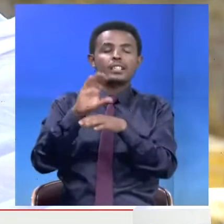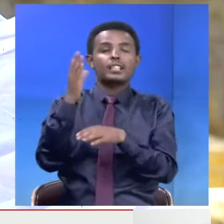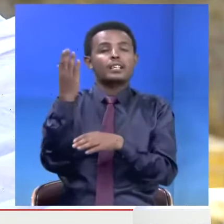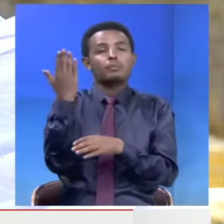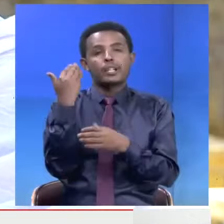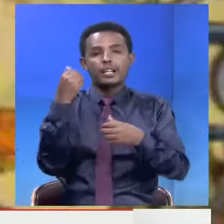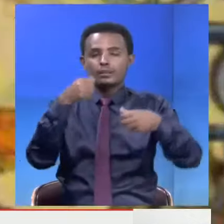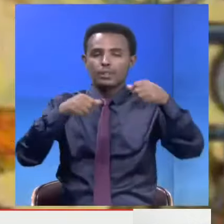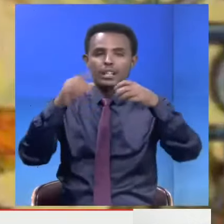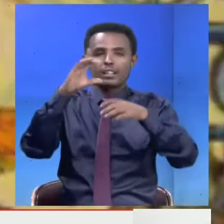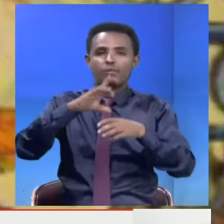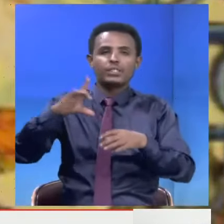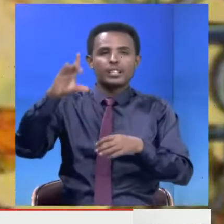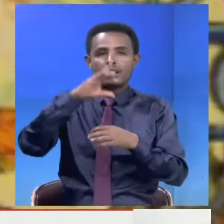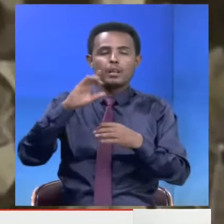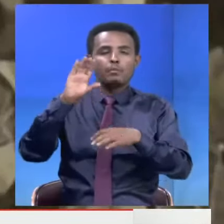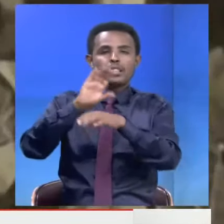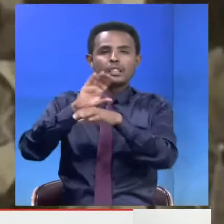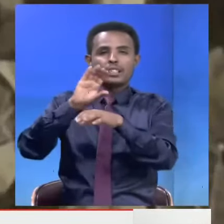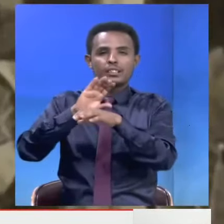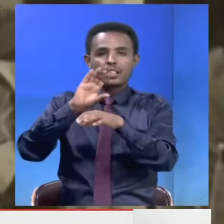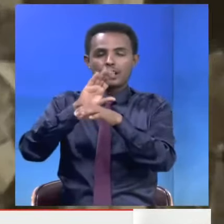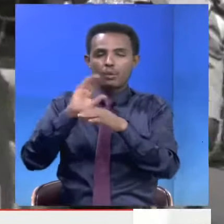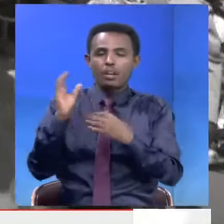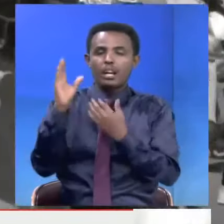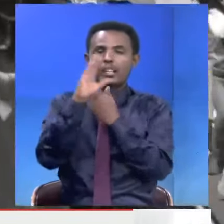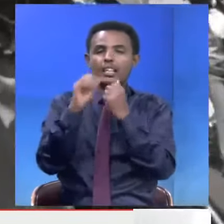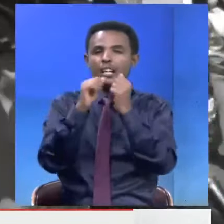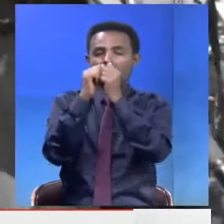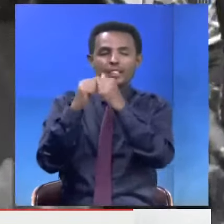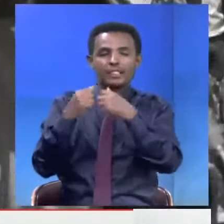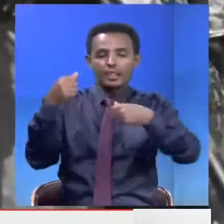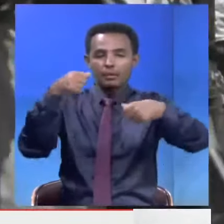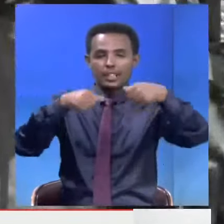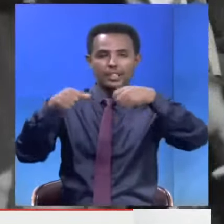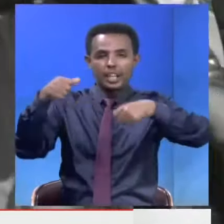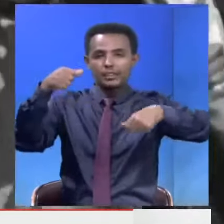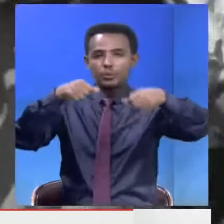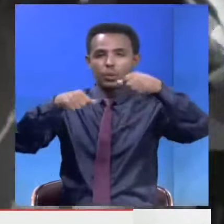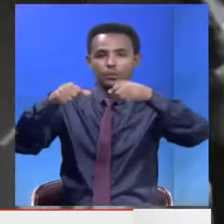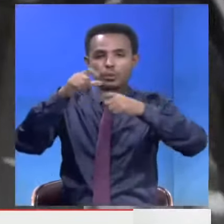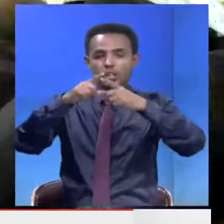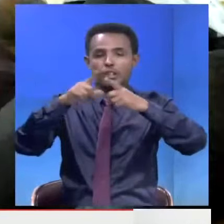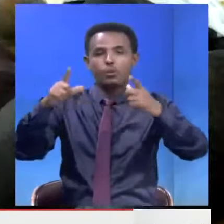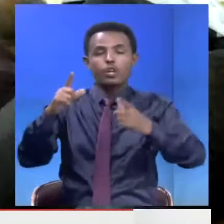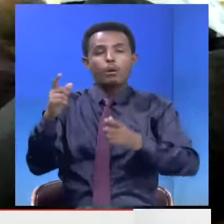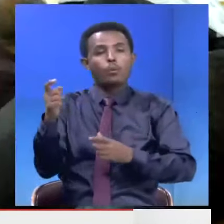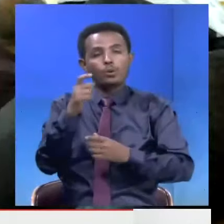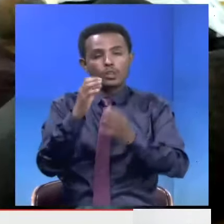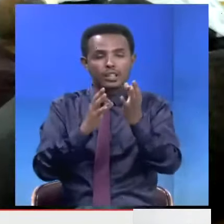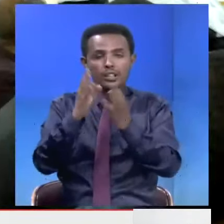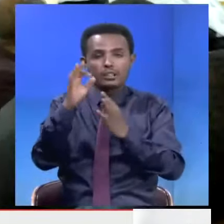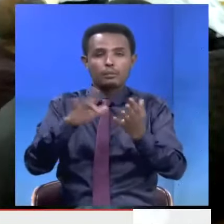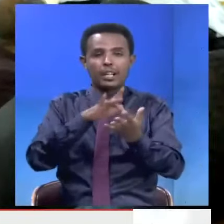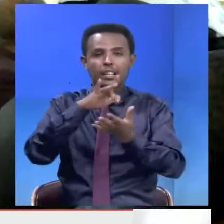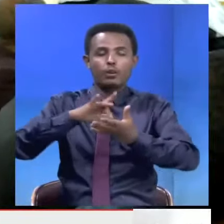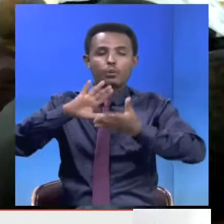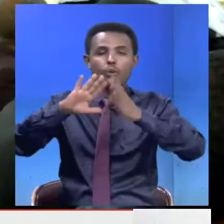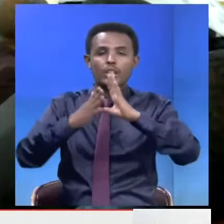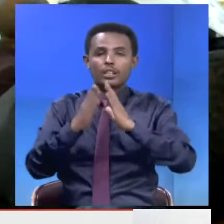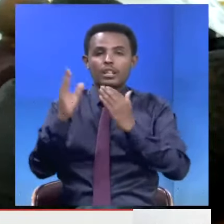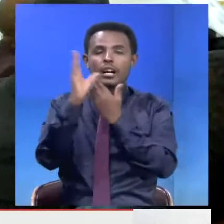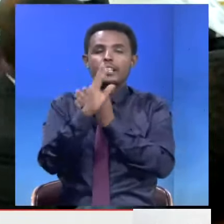እጅግ በጣም ከፍተኛ ነው። ቤተ ክርስቲያኗ ለሀገር አንድነት ያበረከተችው አስተዋጽኦ የጎላ መሆኑን የገለጹት የማዕከላዊ ጎንደር ዞን ሀገረ